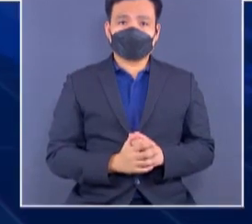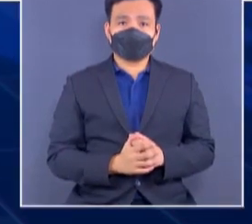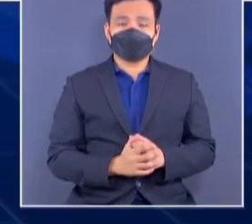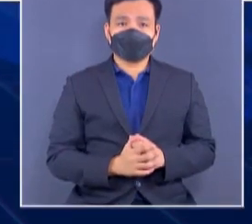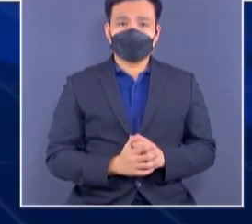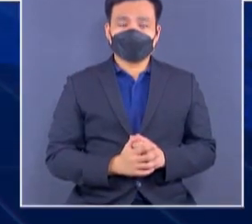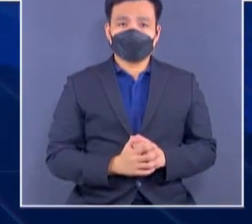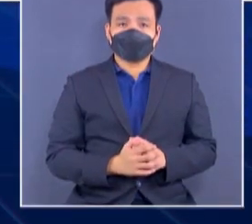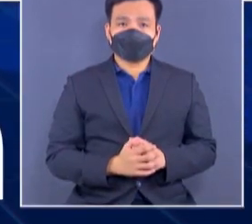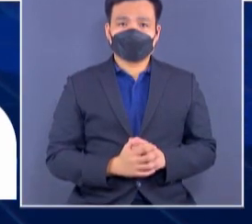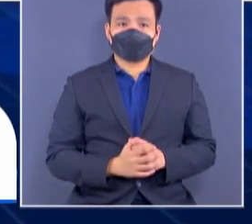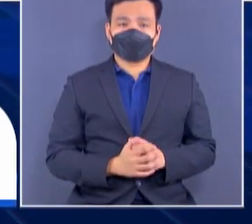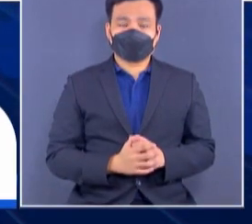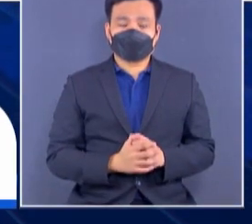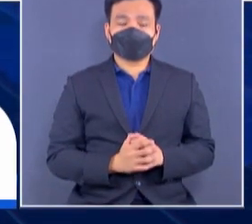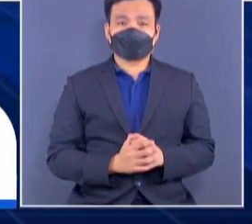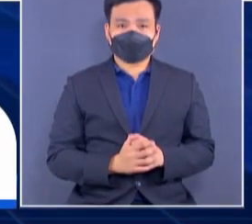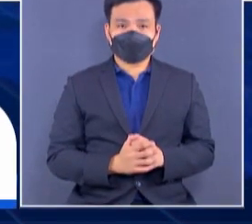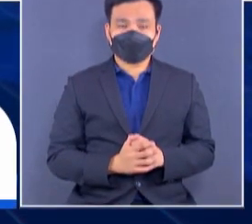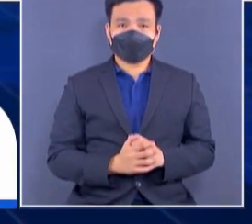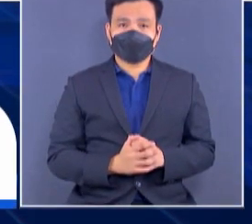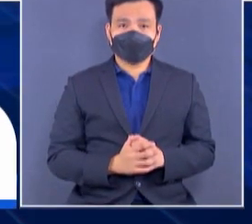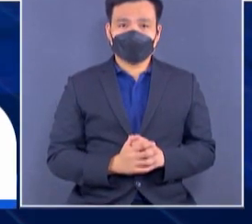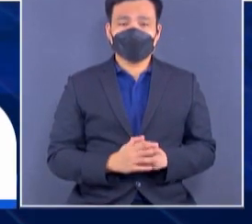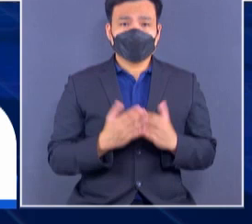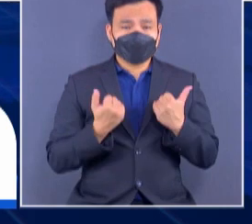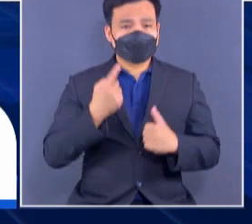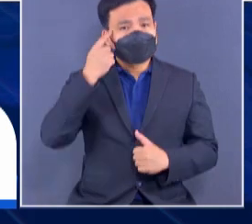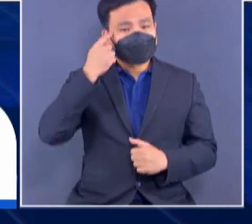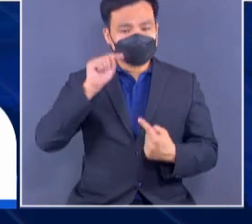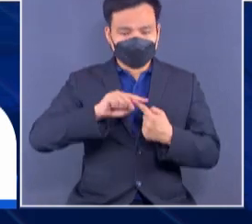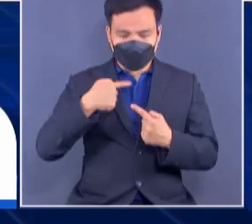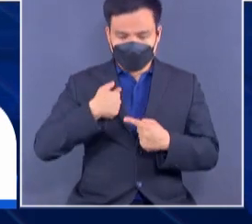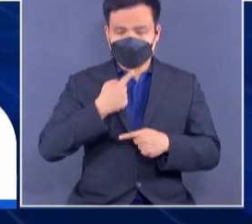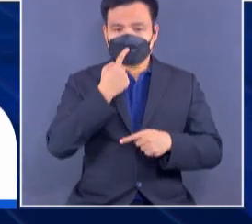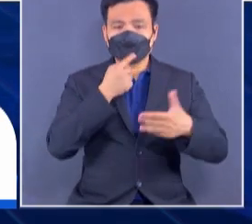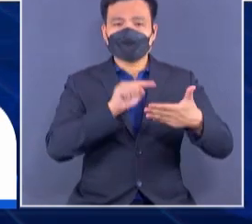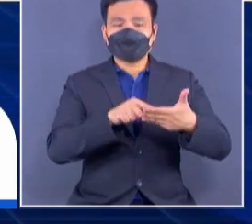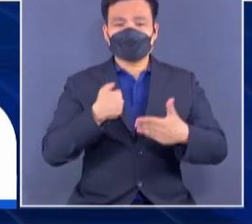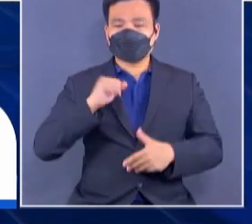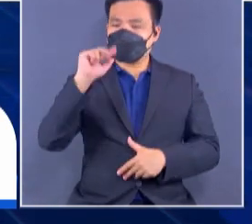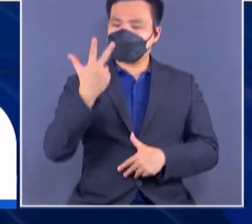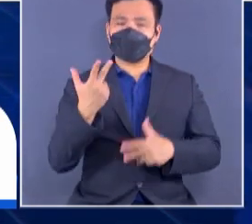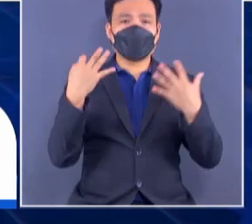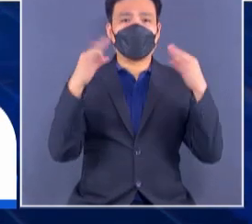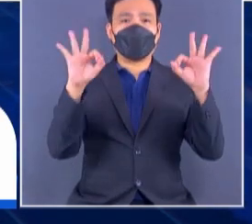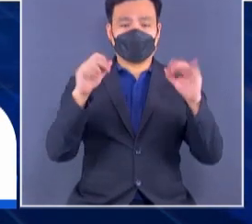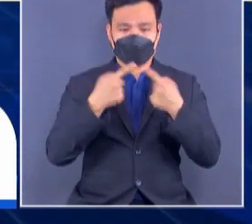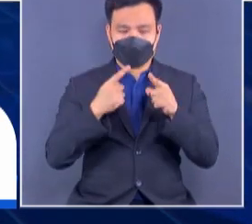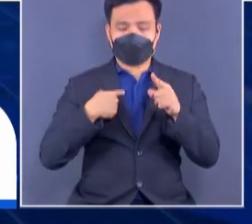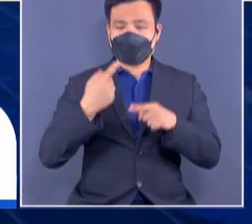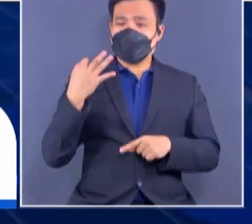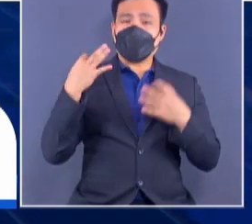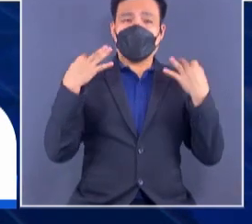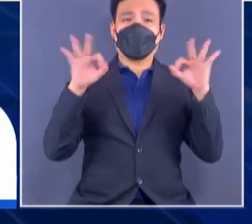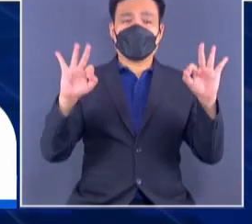แต่เนี่ยแหละครับมันคือเรื่องราวที่เกิดขึ้นในยุคสมัยนี้นะครับที่มีนโยบายเรื่องของกัญชาเสรีแต่ว่ามันก็มีกฎระเบียบของมันนะมันไม่ได้เส